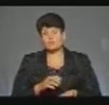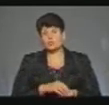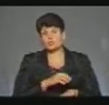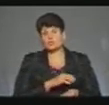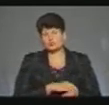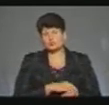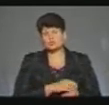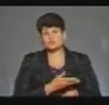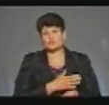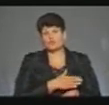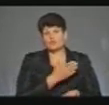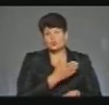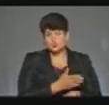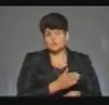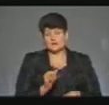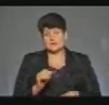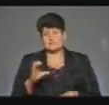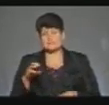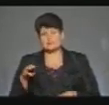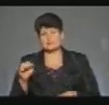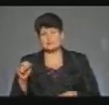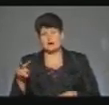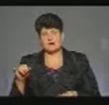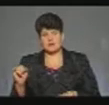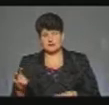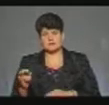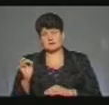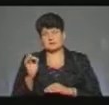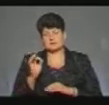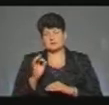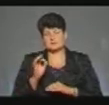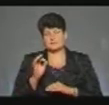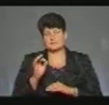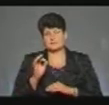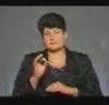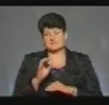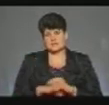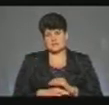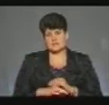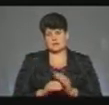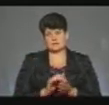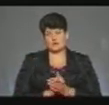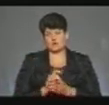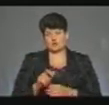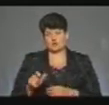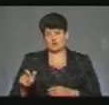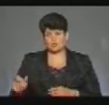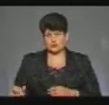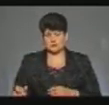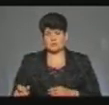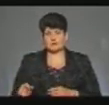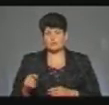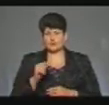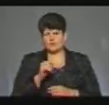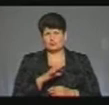урядом Польщі і Сталіна між із західними союзниками. Західні союзники, зацитуємо Черчилля, в будь-якому варіанті, встали на